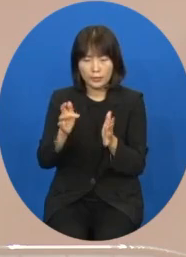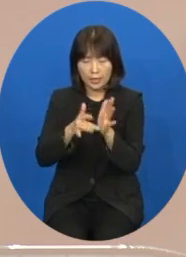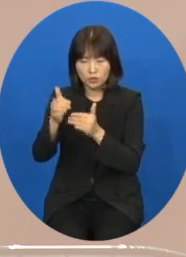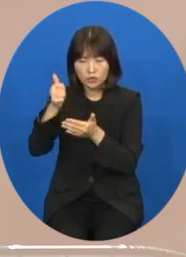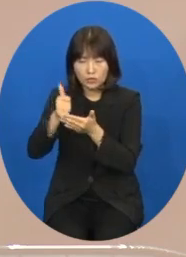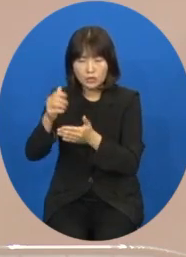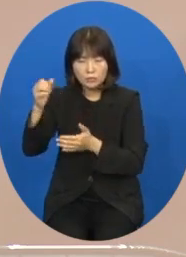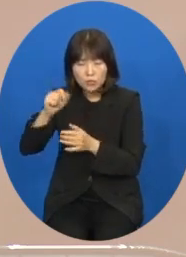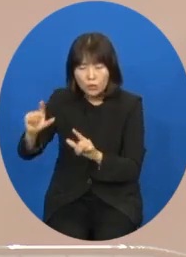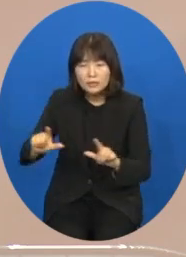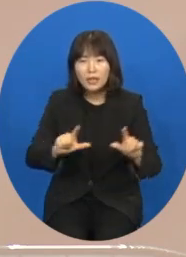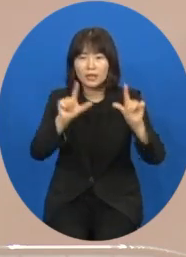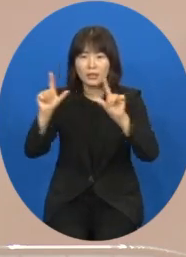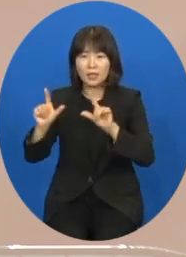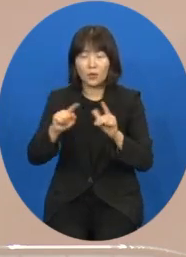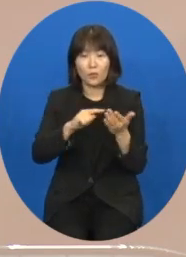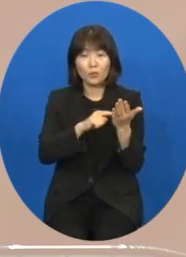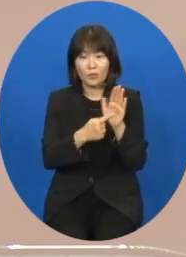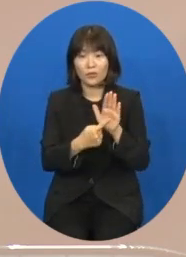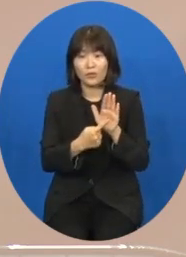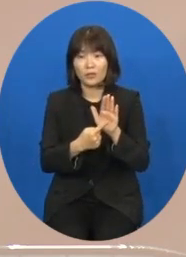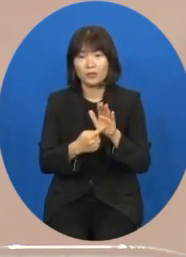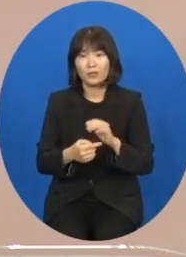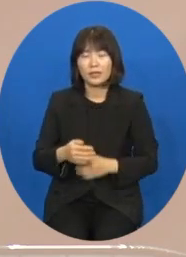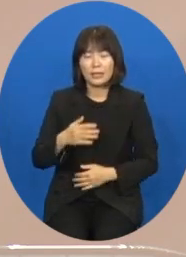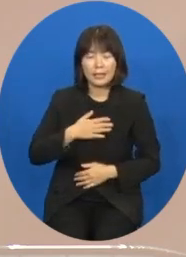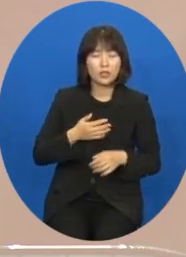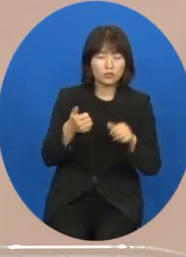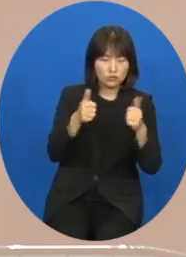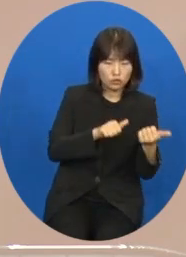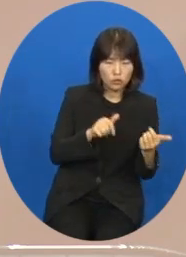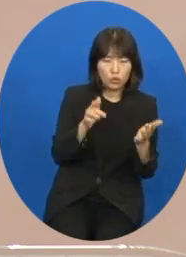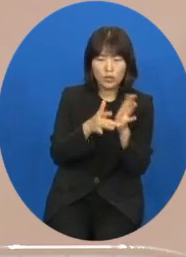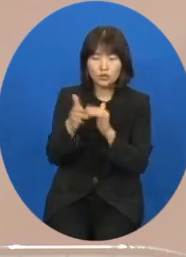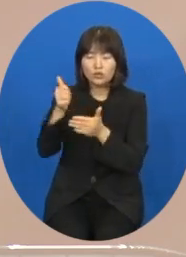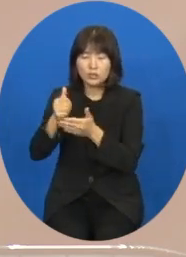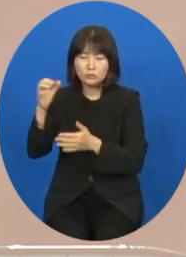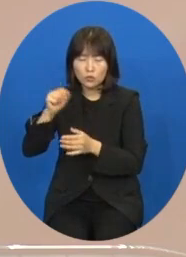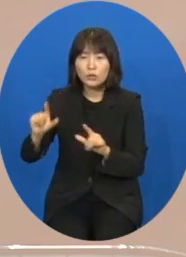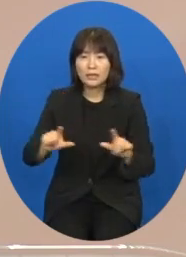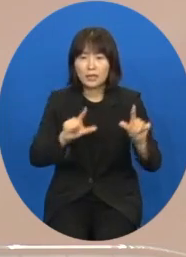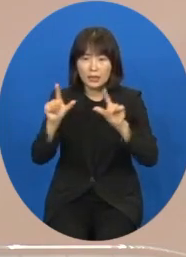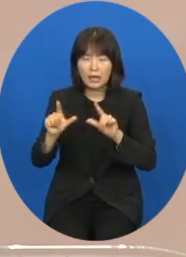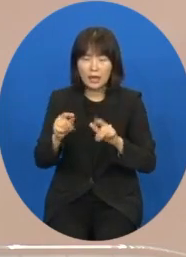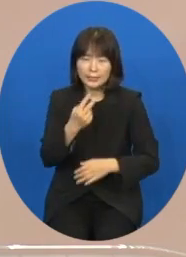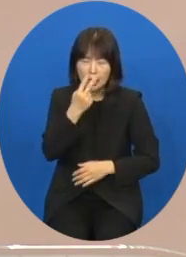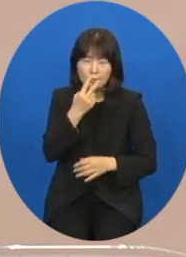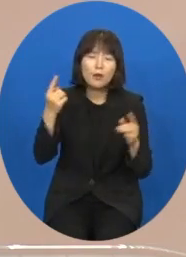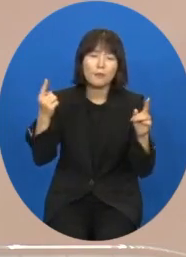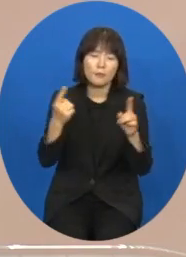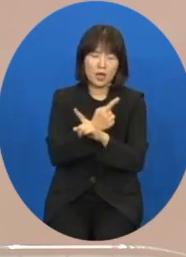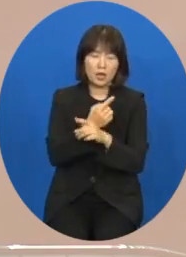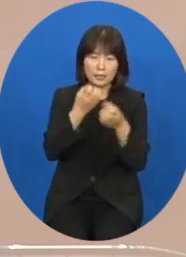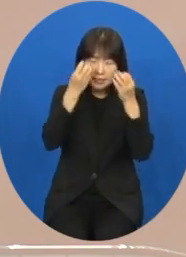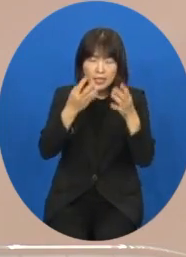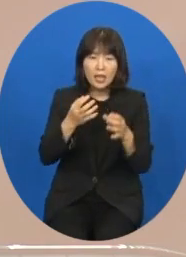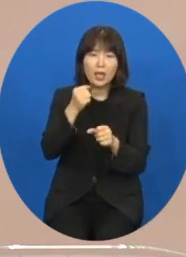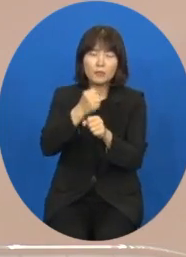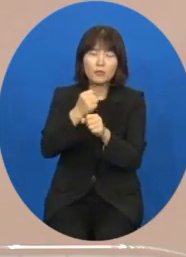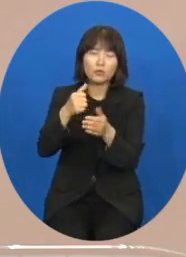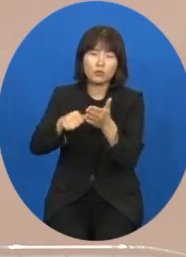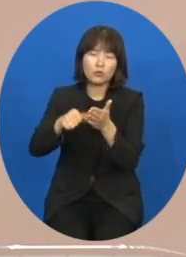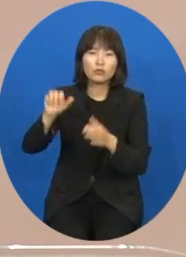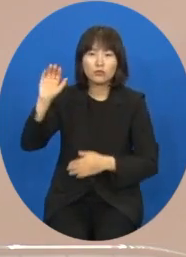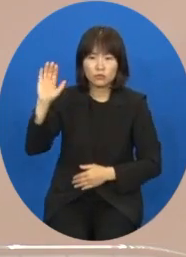예수님으로 산다, 그런 표현을 쓰는 거죠. 나는 죽고 예수로 산다. 생명이 바뀐 거예요. 새로운 피조물이 된 거예요.